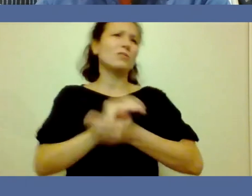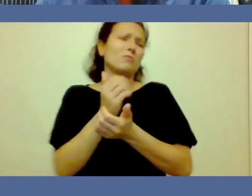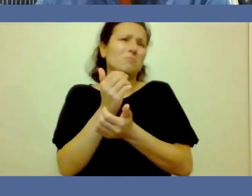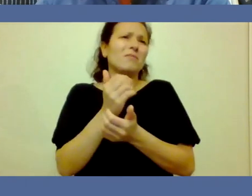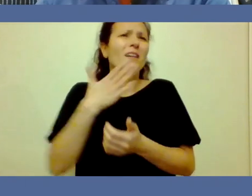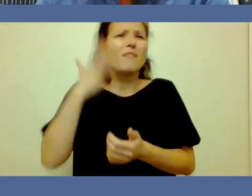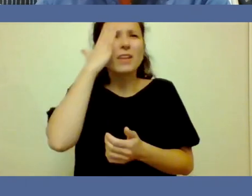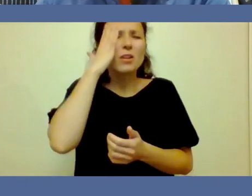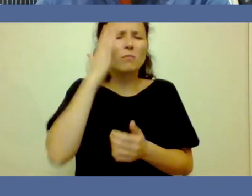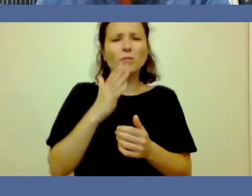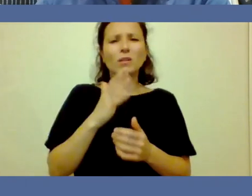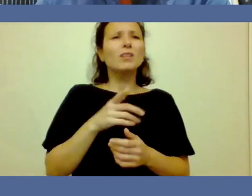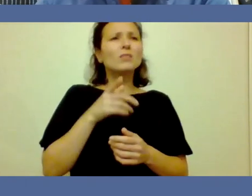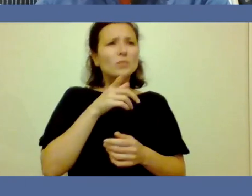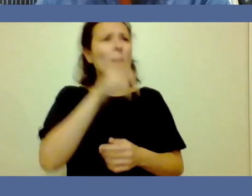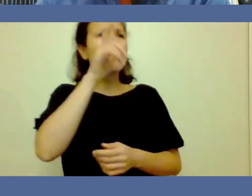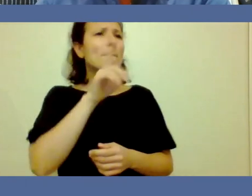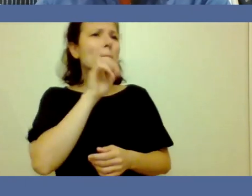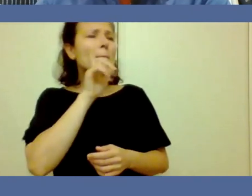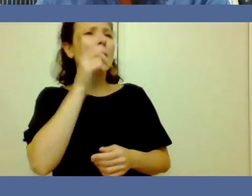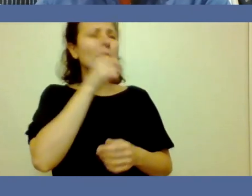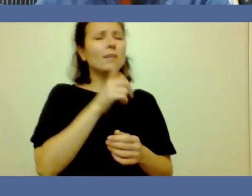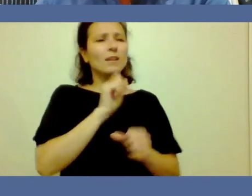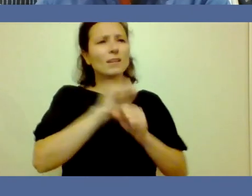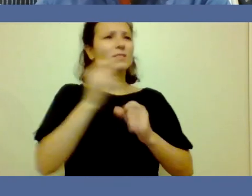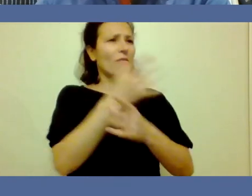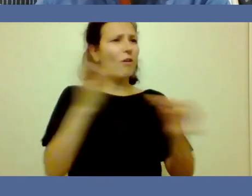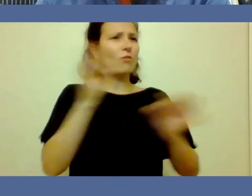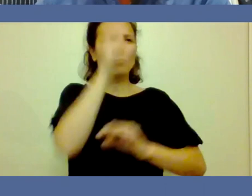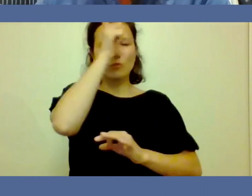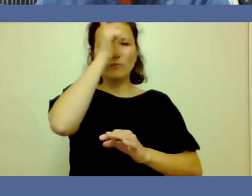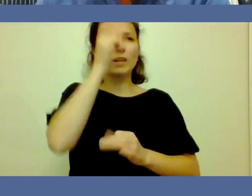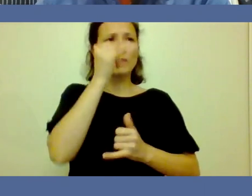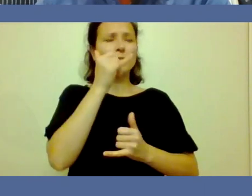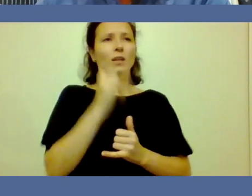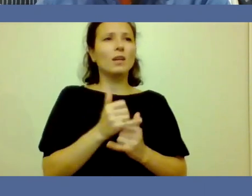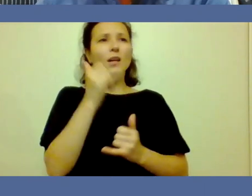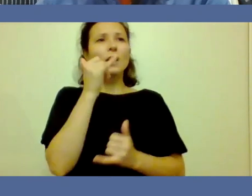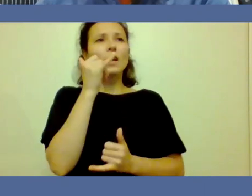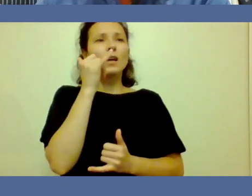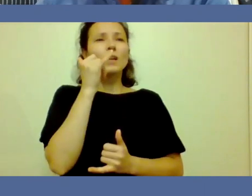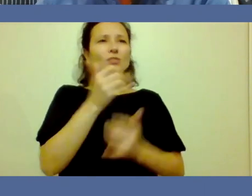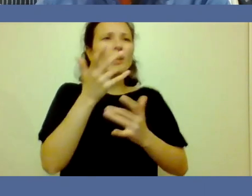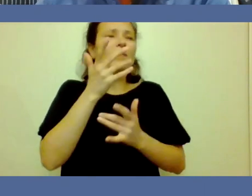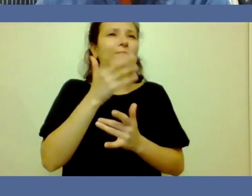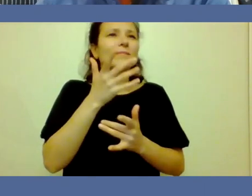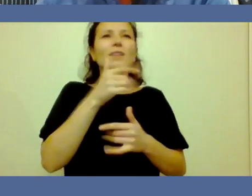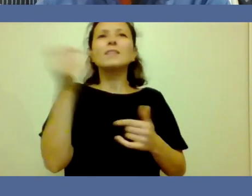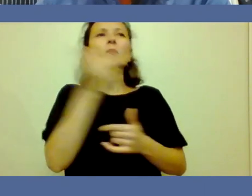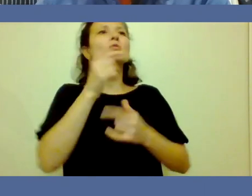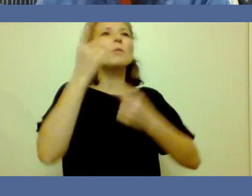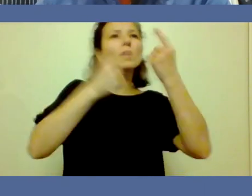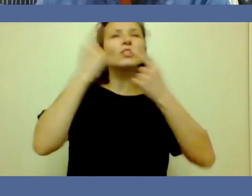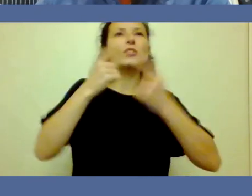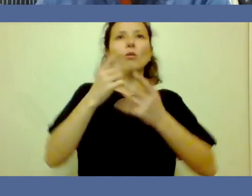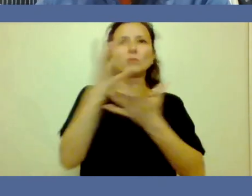pan jest wolnym człowiekiem, czyli nie chodzi pan na pasku. To jeżeli pan to ma i ja uważam, że mam to,